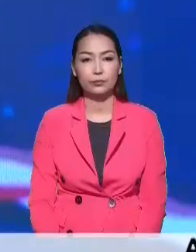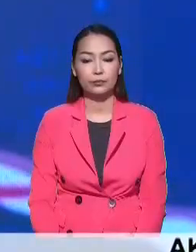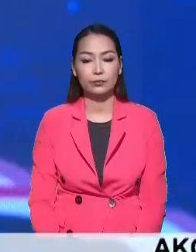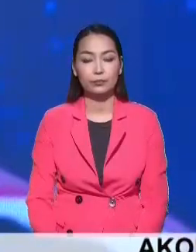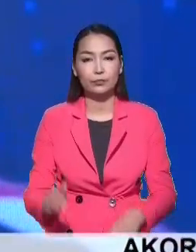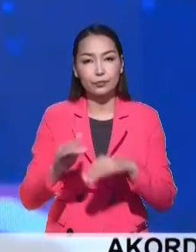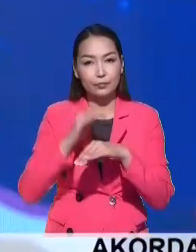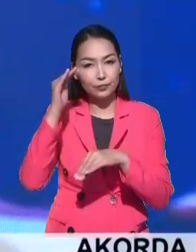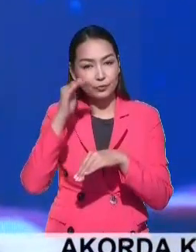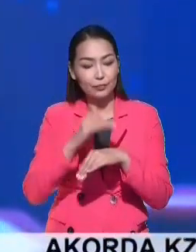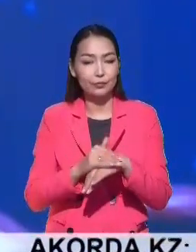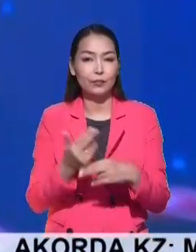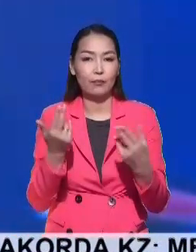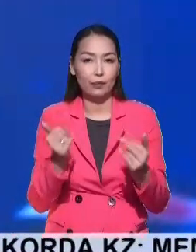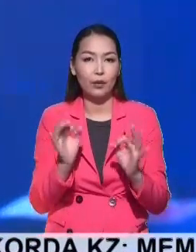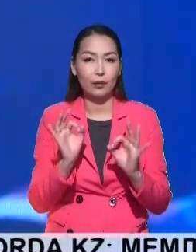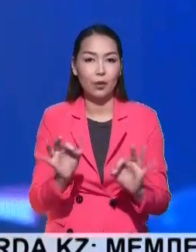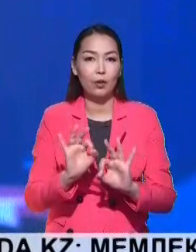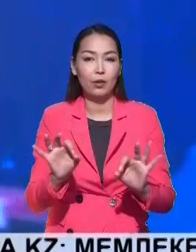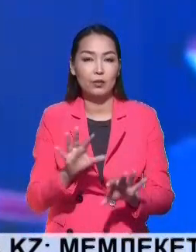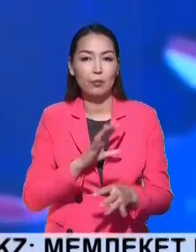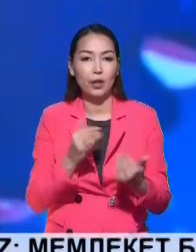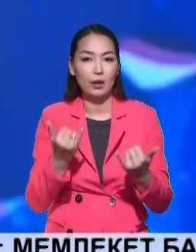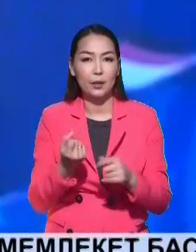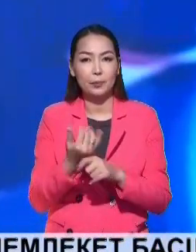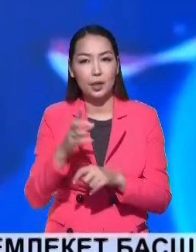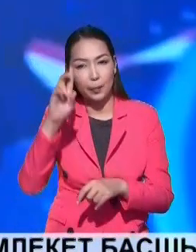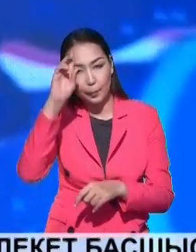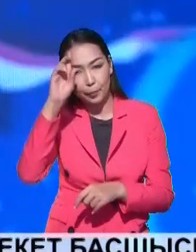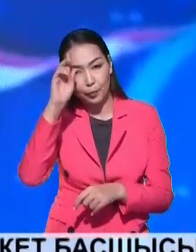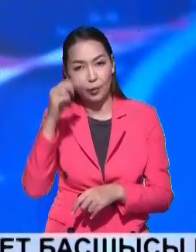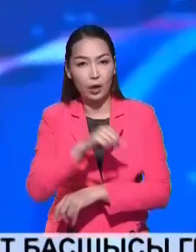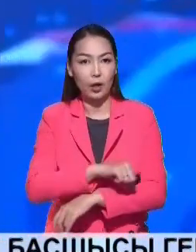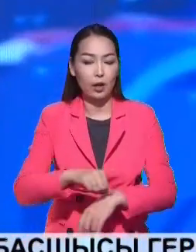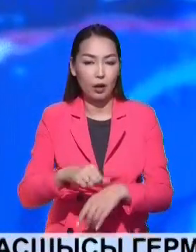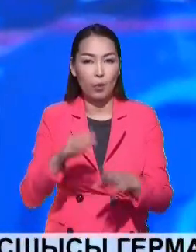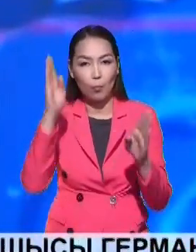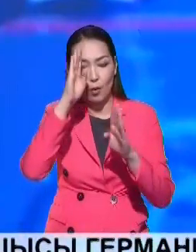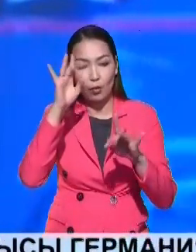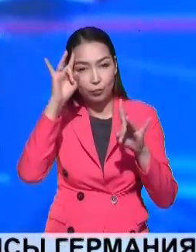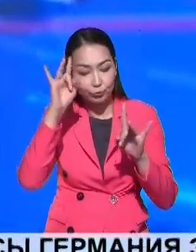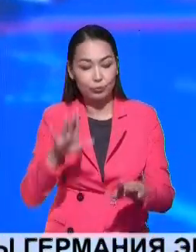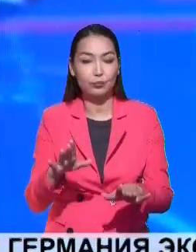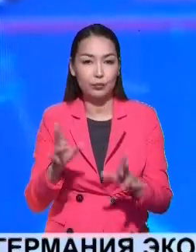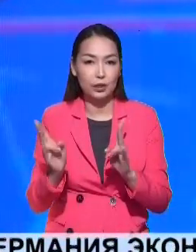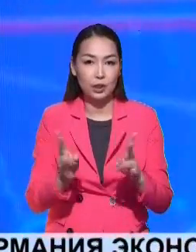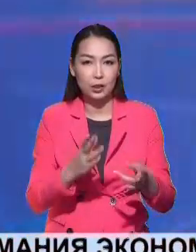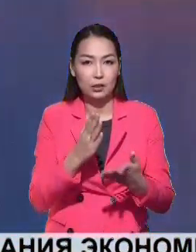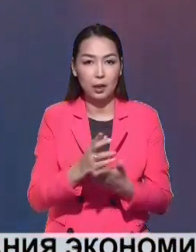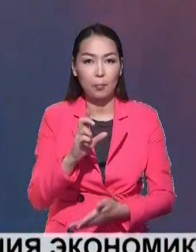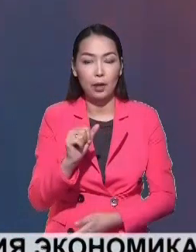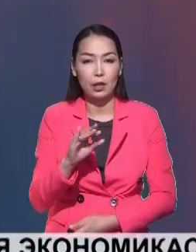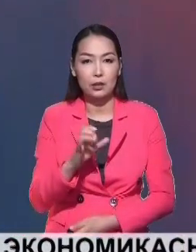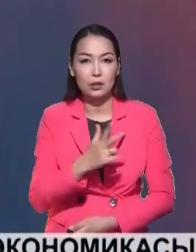Қайлы кеш көрермен. Әріптесім дұрыс айтады, қазір біраз мемлекетте табиғи апат тосын мінез көрсетіп жатыр. Батыс